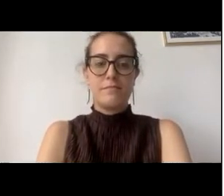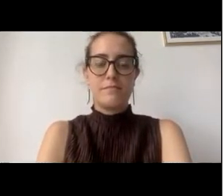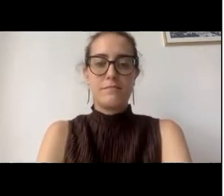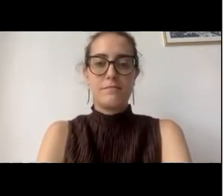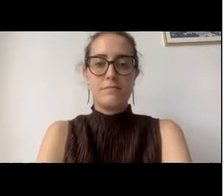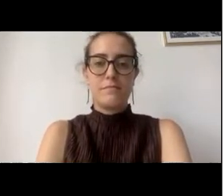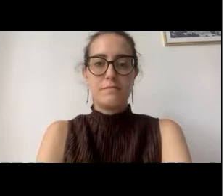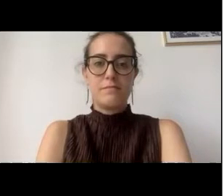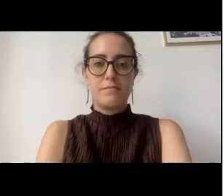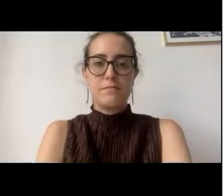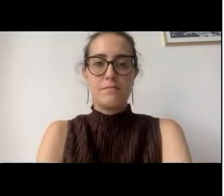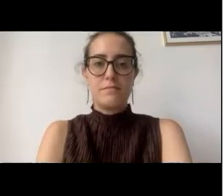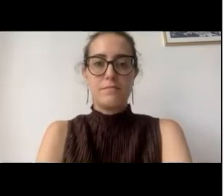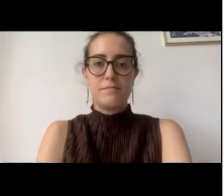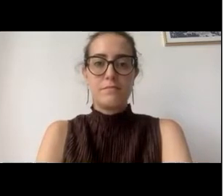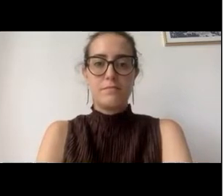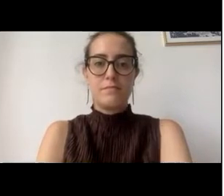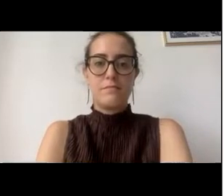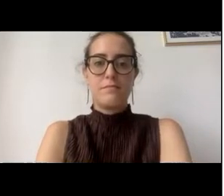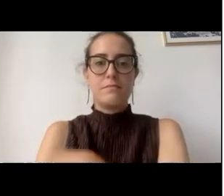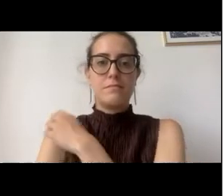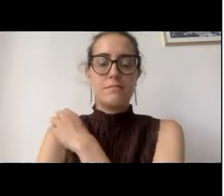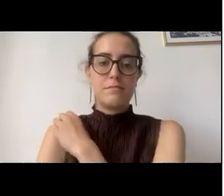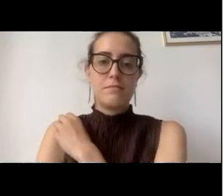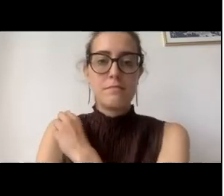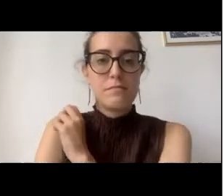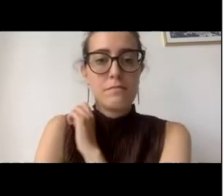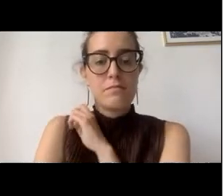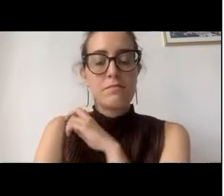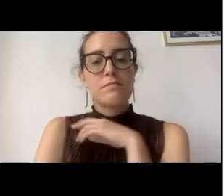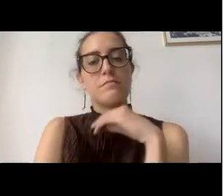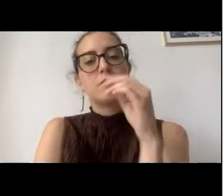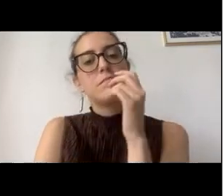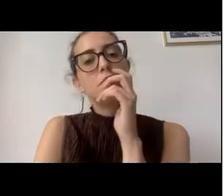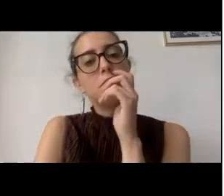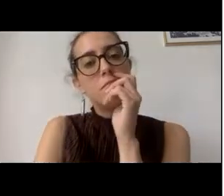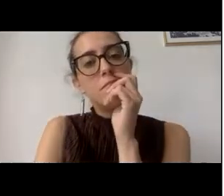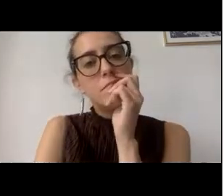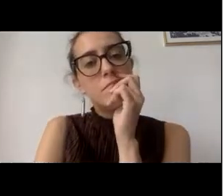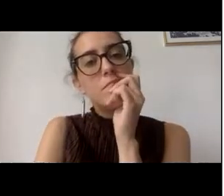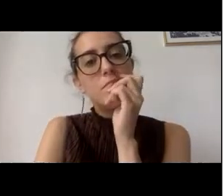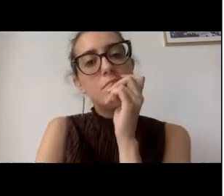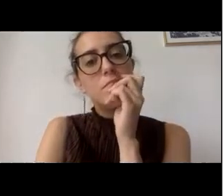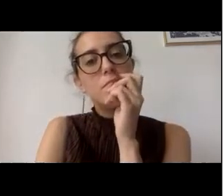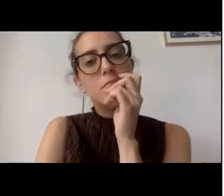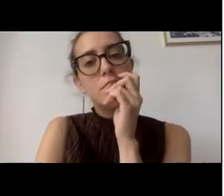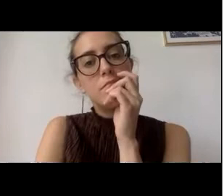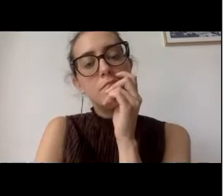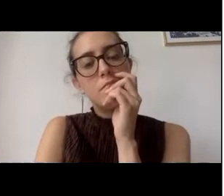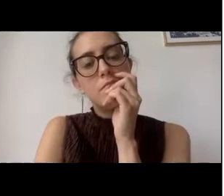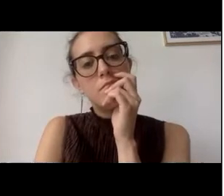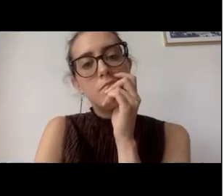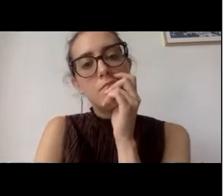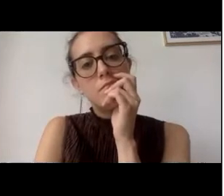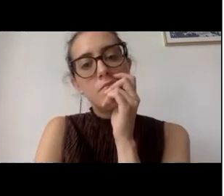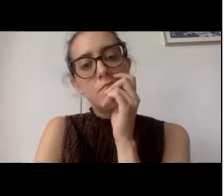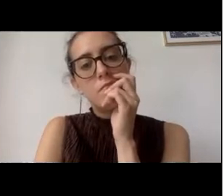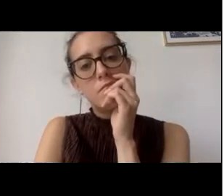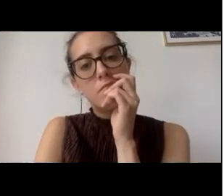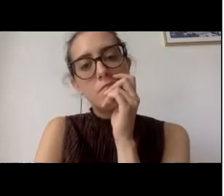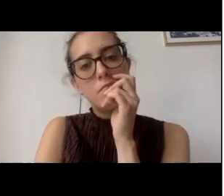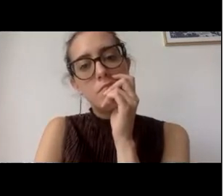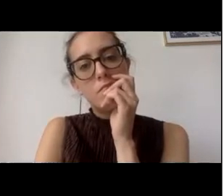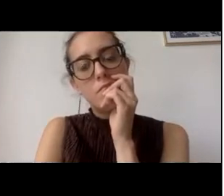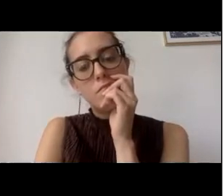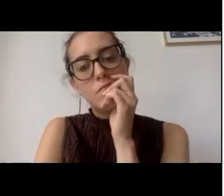erano nel suo comune nelle famiglie e delle imprese per cui diciamo a